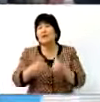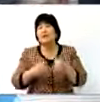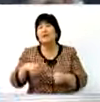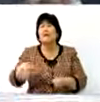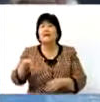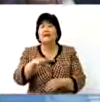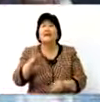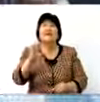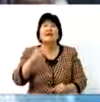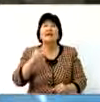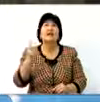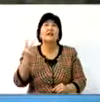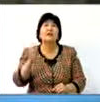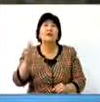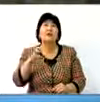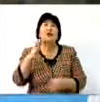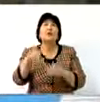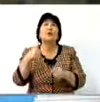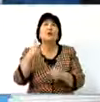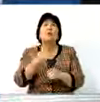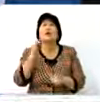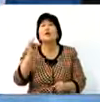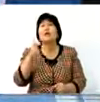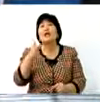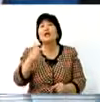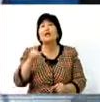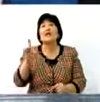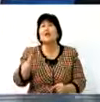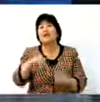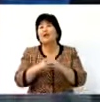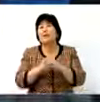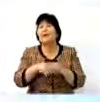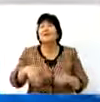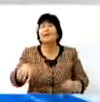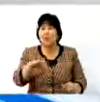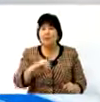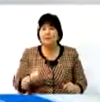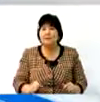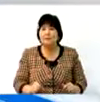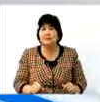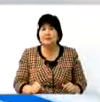Венгрии. Это вторая бронза мирового первенства в истории греко-римской борьбы региона.